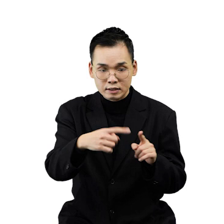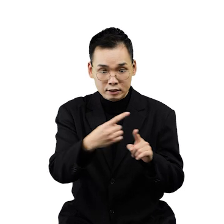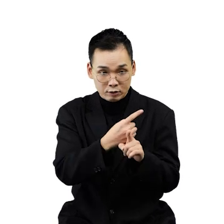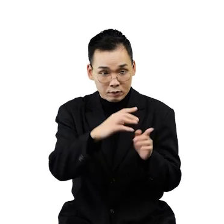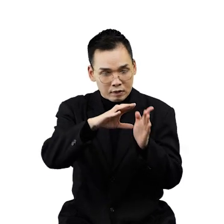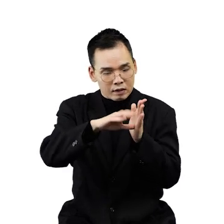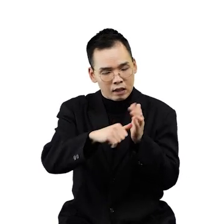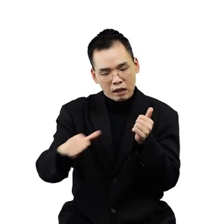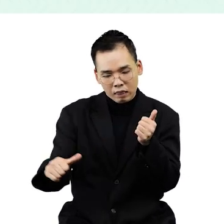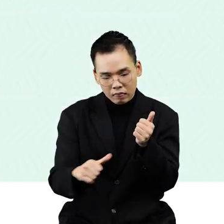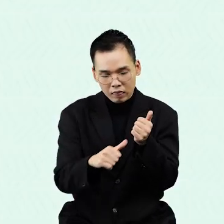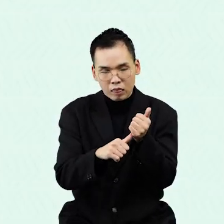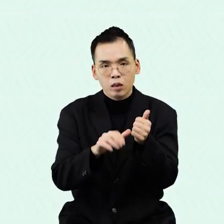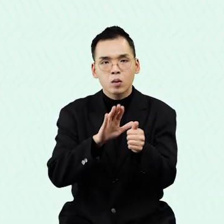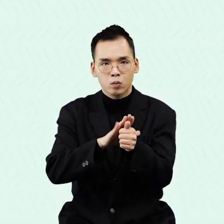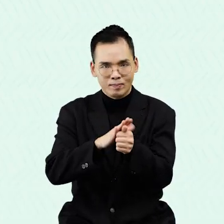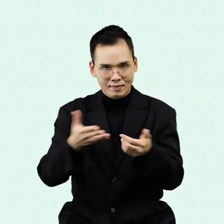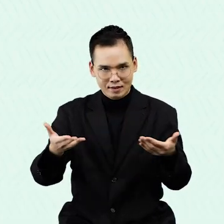업무입니다.